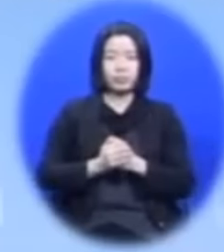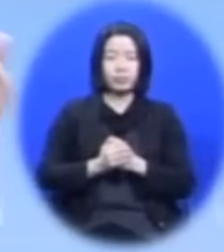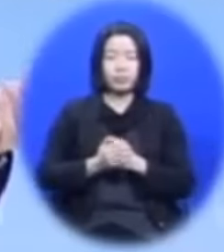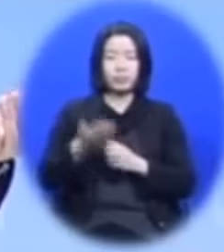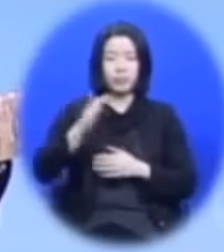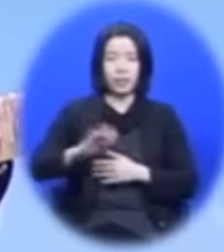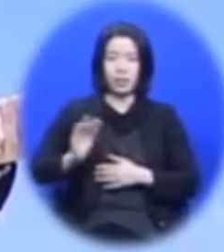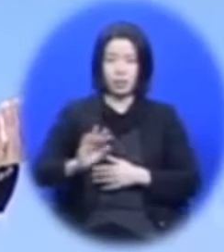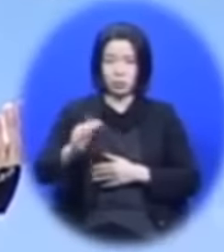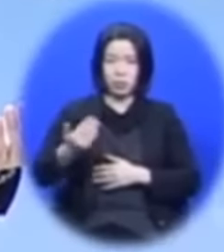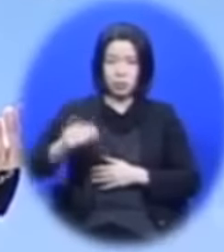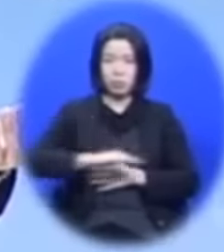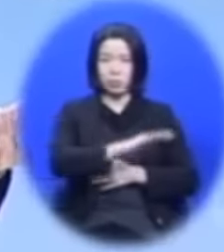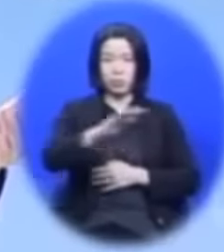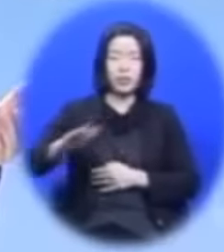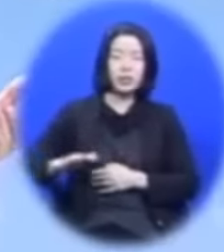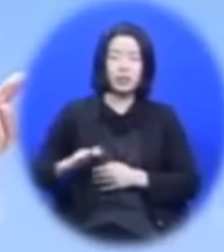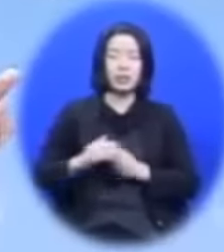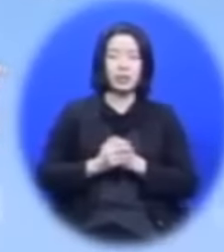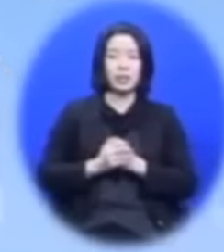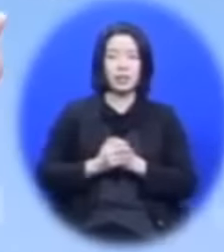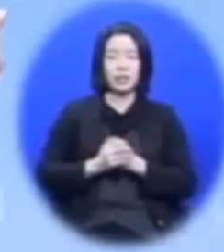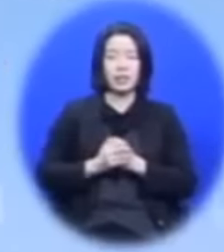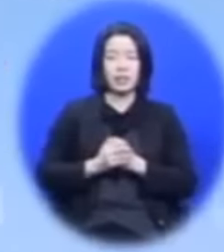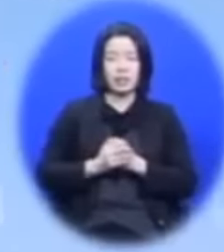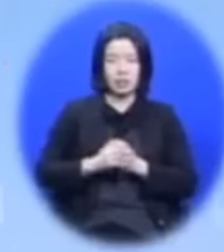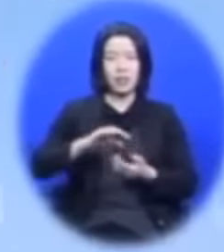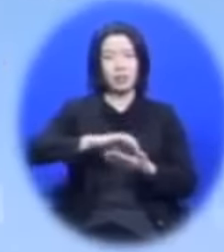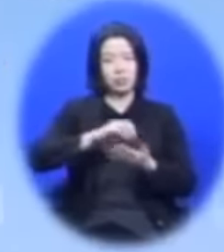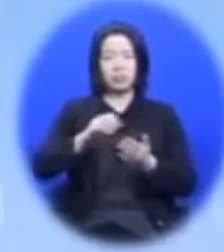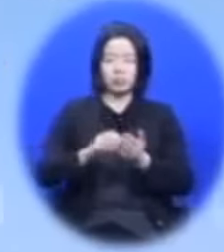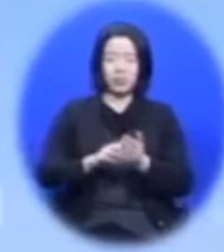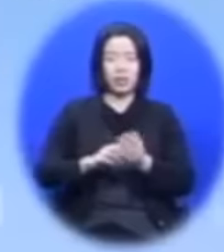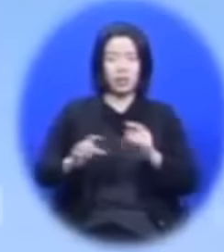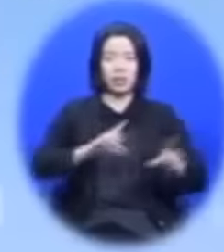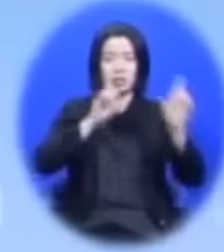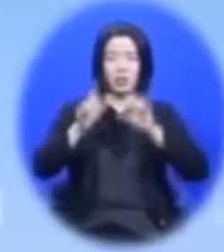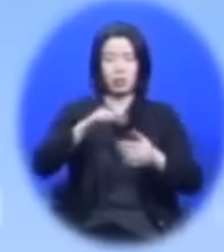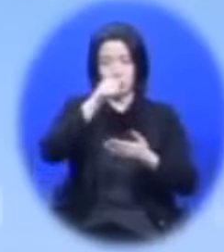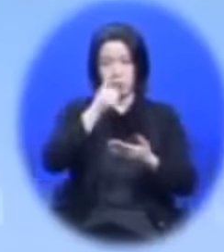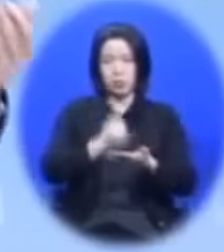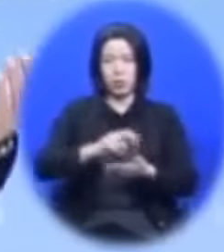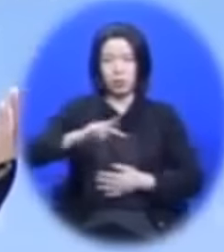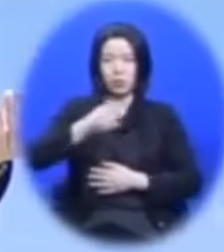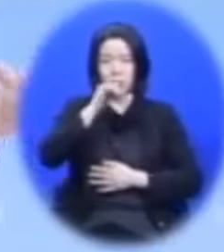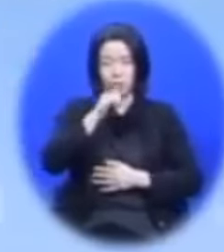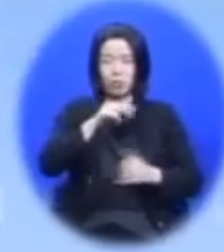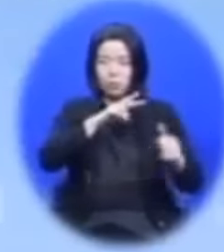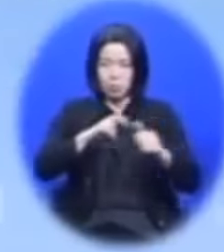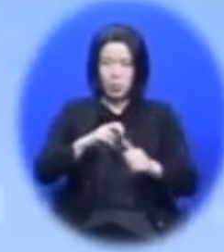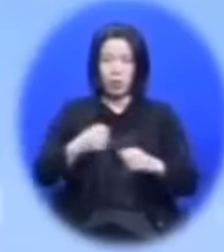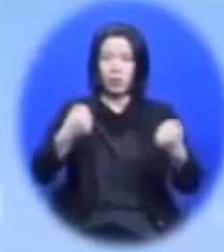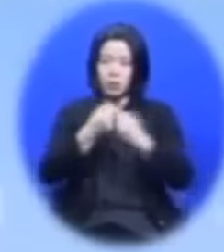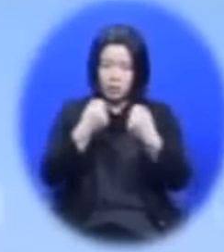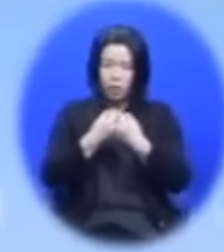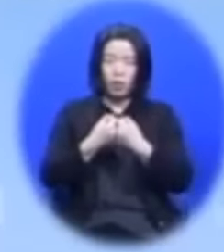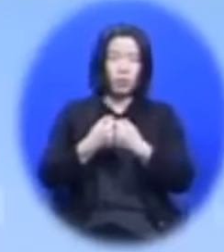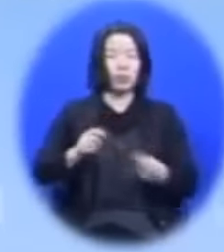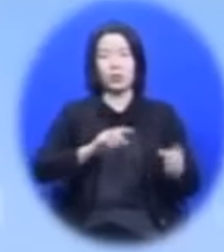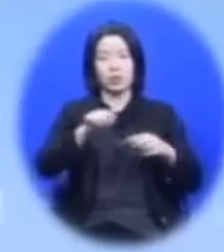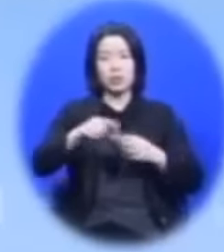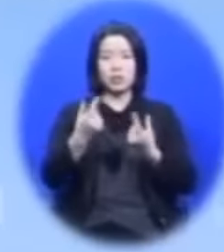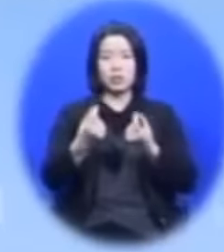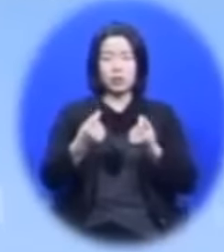그러나 요즘 우리는 그냥 적당하게 살고 죄짓고 살고 미워하고 살고 싸우고 살고